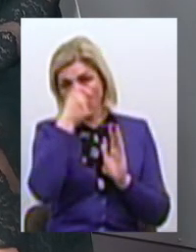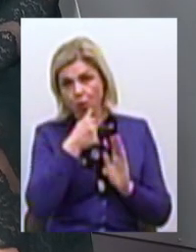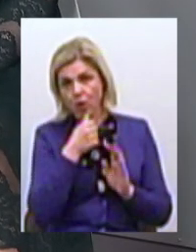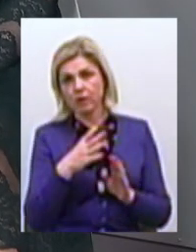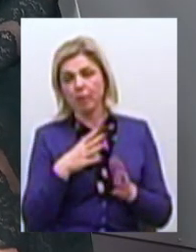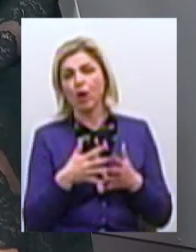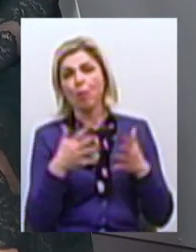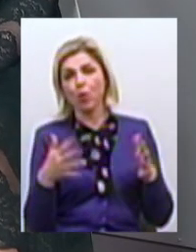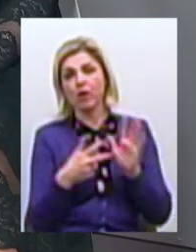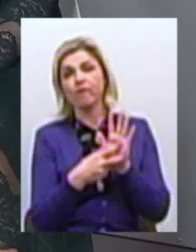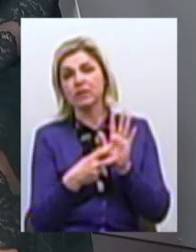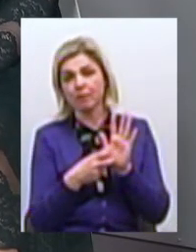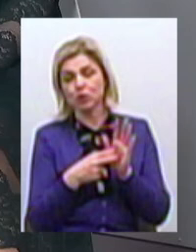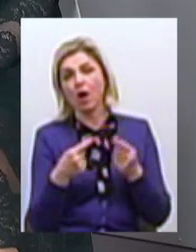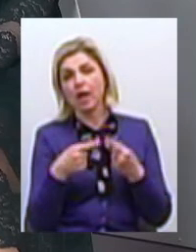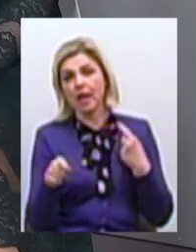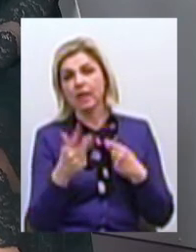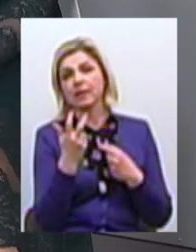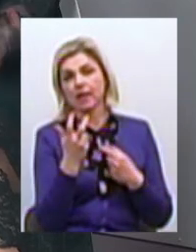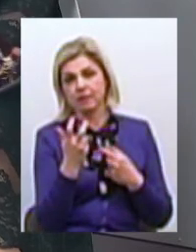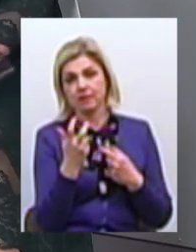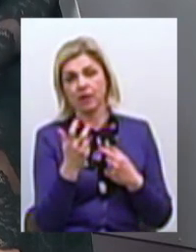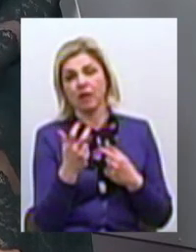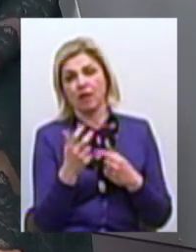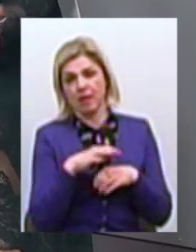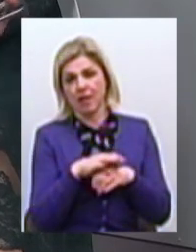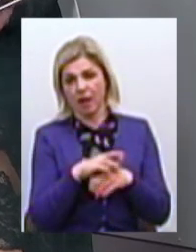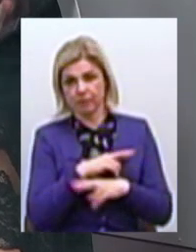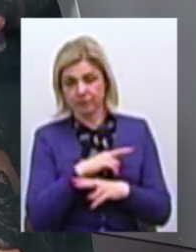что-то больше 800, разница в 300 особей.